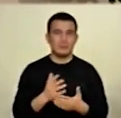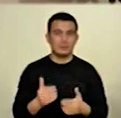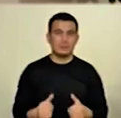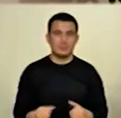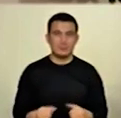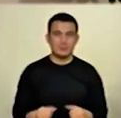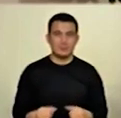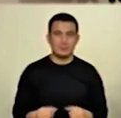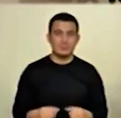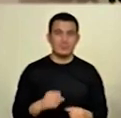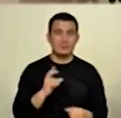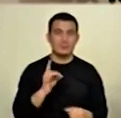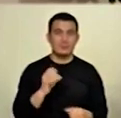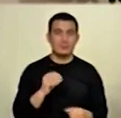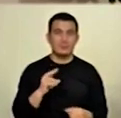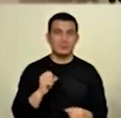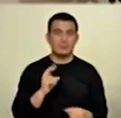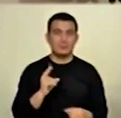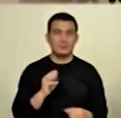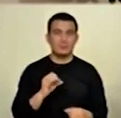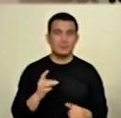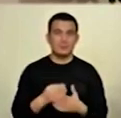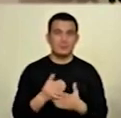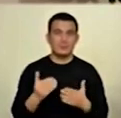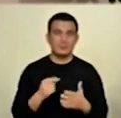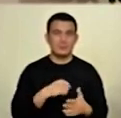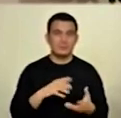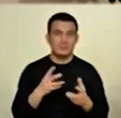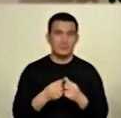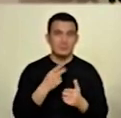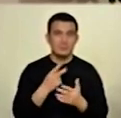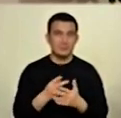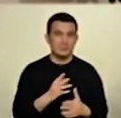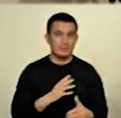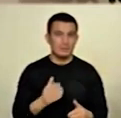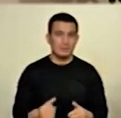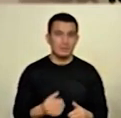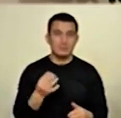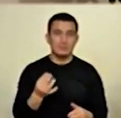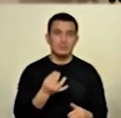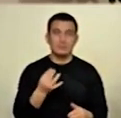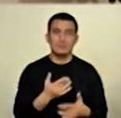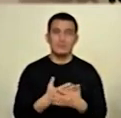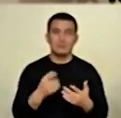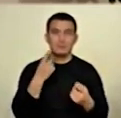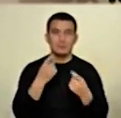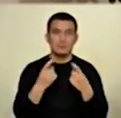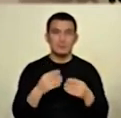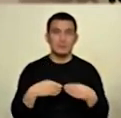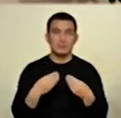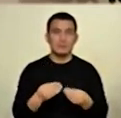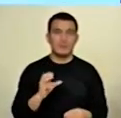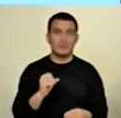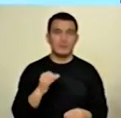uchun pastda redaktirovat, ya'ni tahrirlash tugmachasi bor edi, o'shani bir marta bosdik va aynan boyagi ma'lumotni bergan alohida veb sahifaga